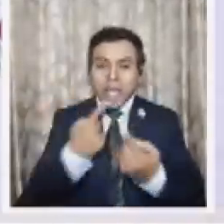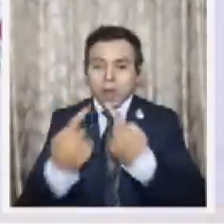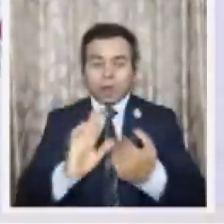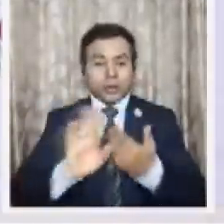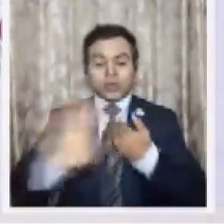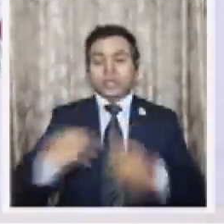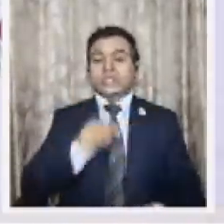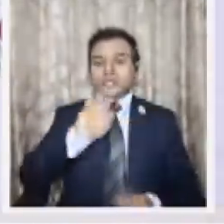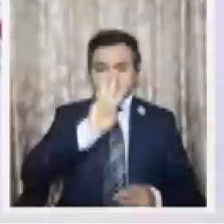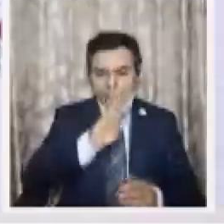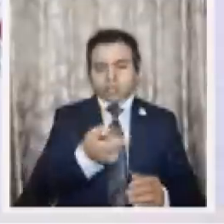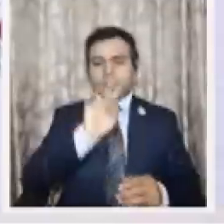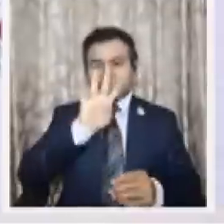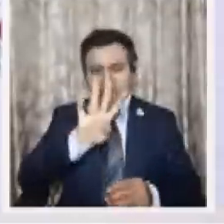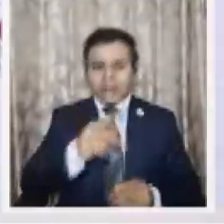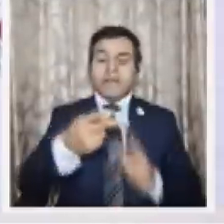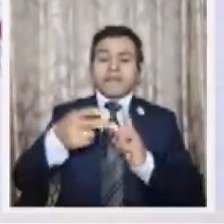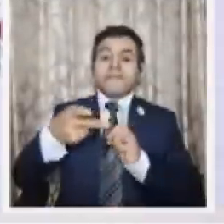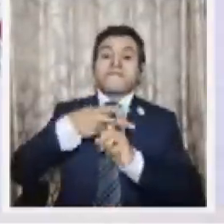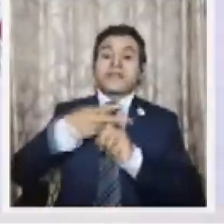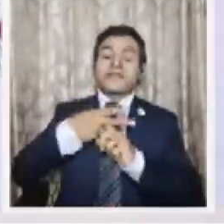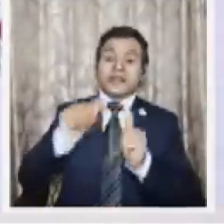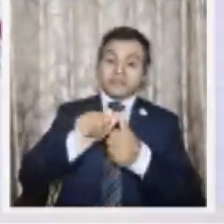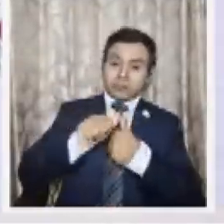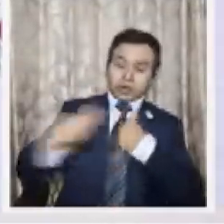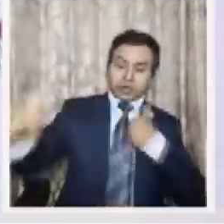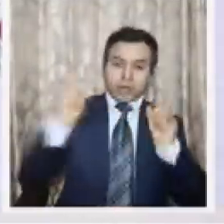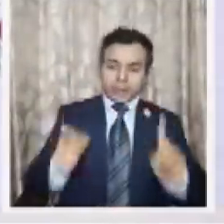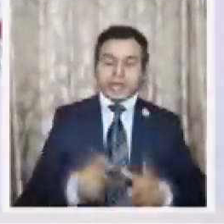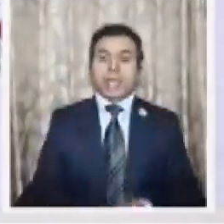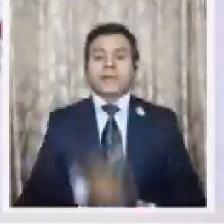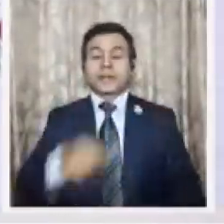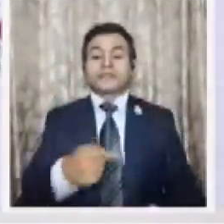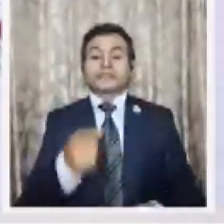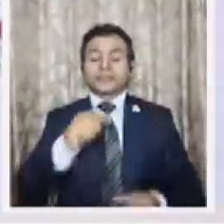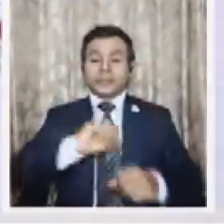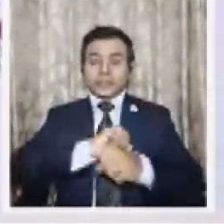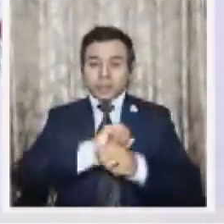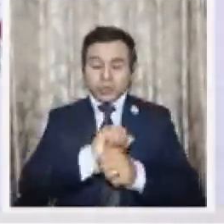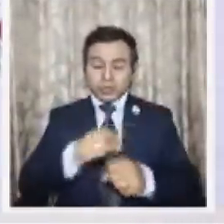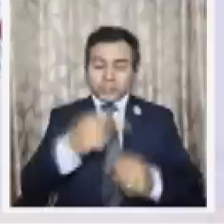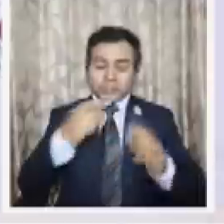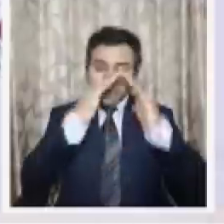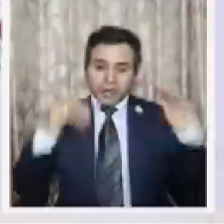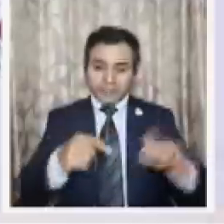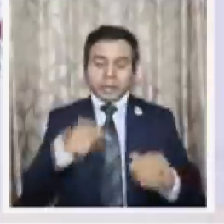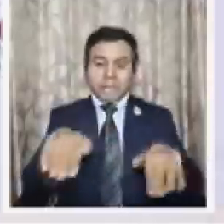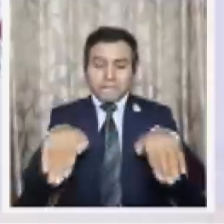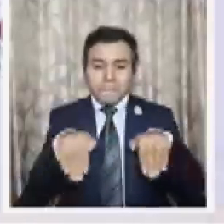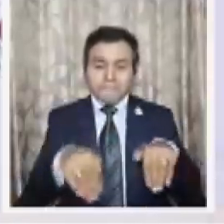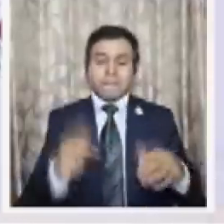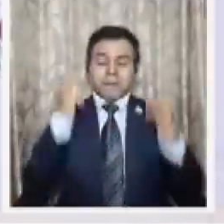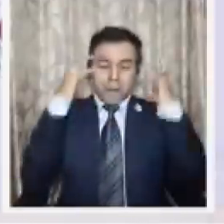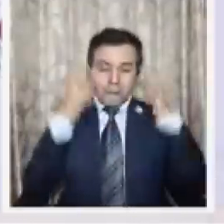রাখি, মানসিকভাবে উজ্জীবিত থাকি। যাদের অসংক্রামক ব্যাধি দীর্ঘদিনের ব্যাধি আছে তারা যেন আমরা